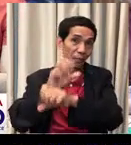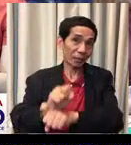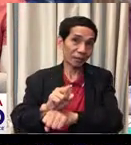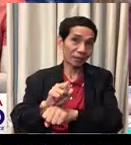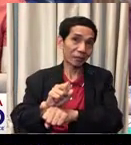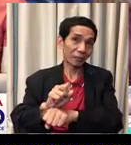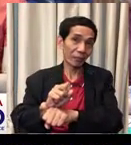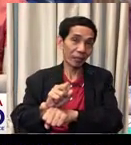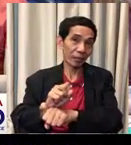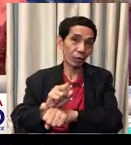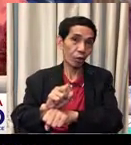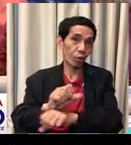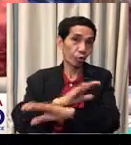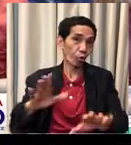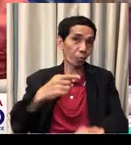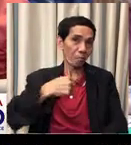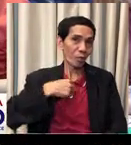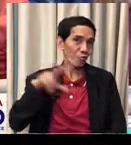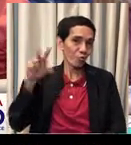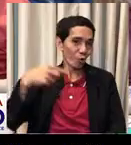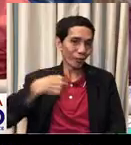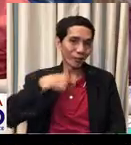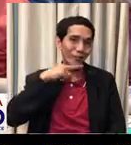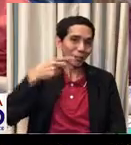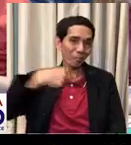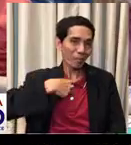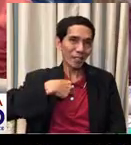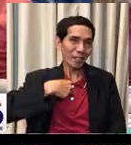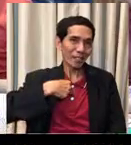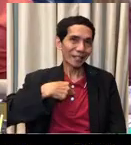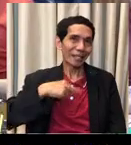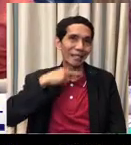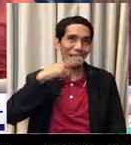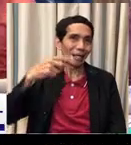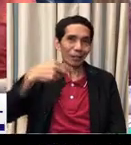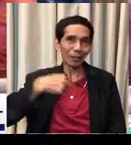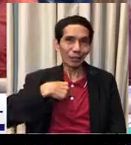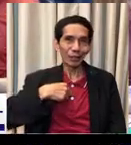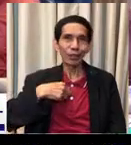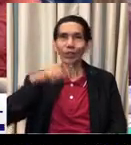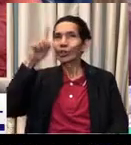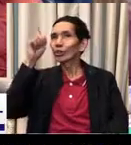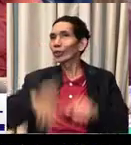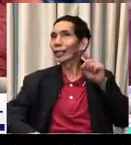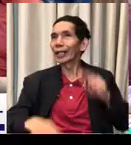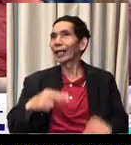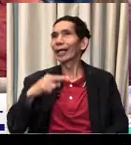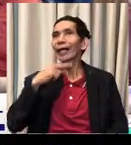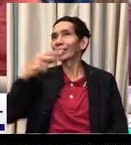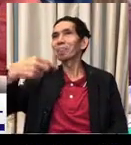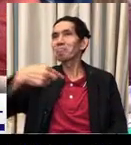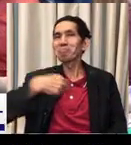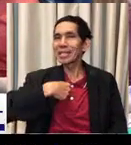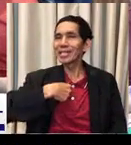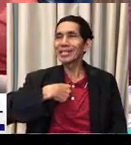eh. Oh, don't me. You cannot me. You cannot me. No?